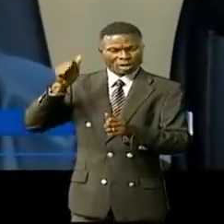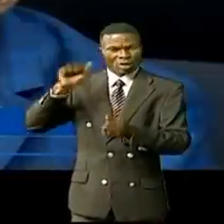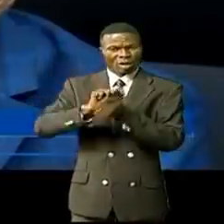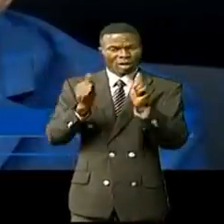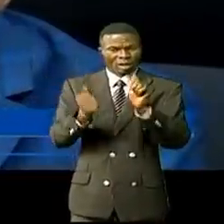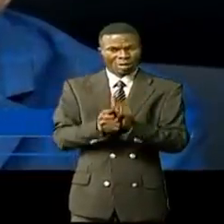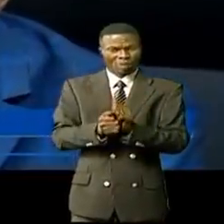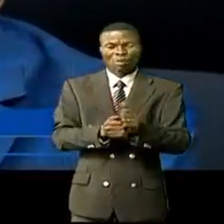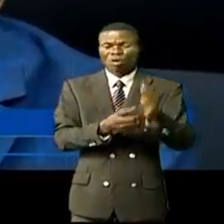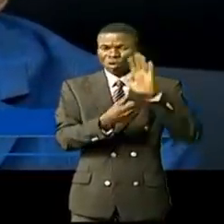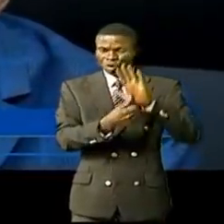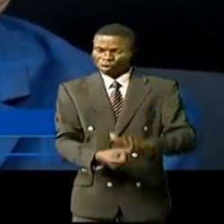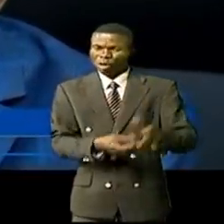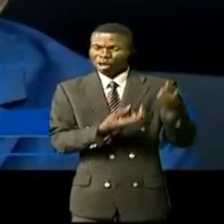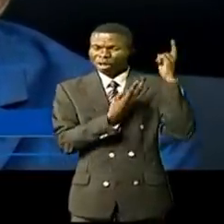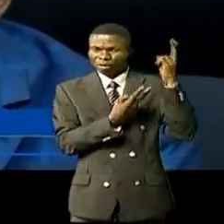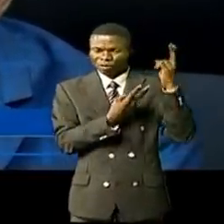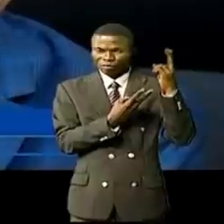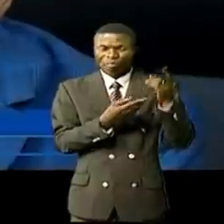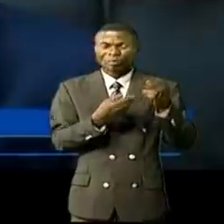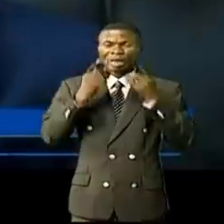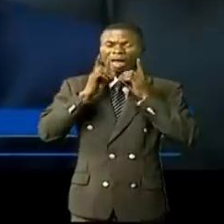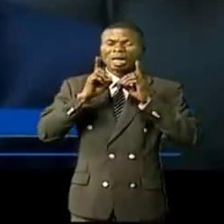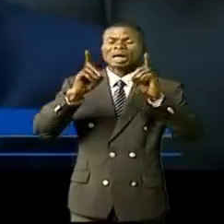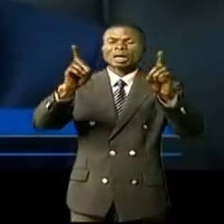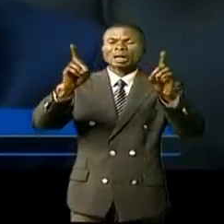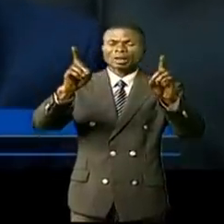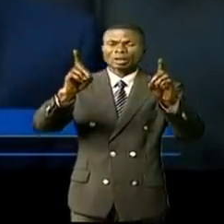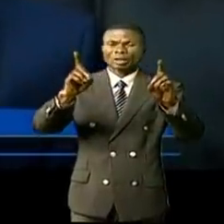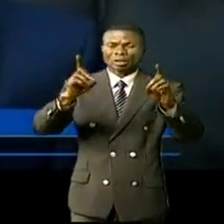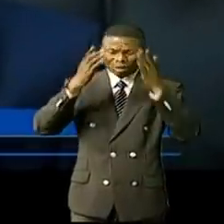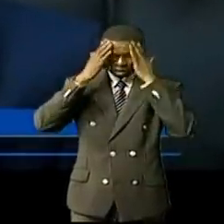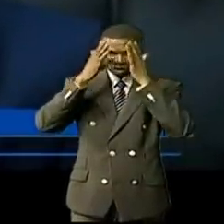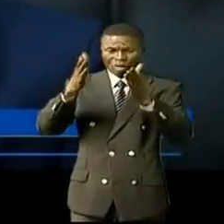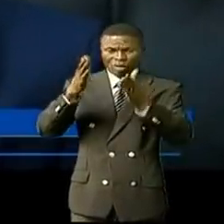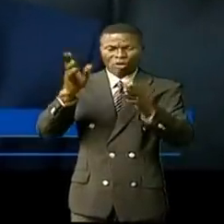minorations des valeurs lors de la déclaration en se basant